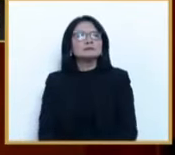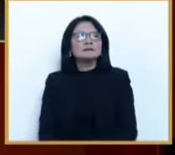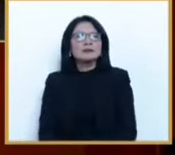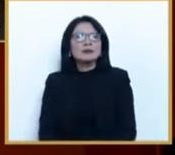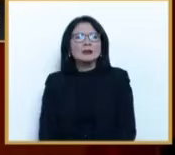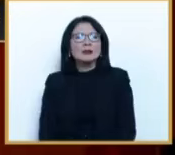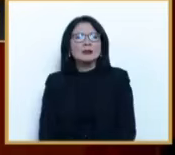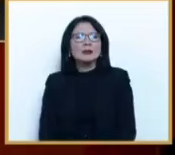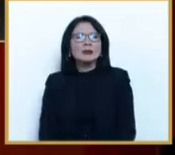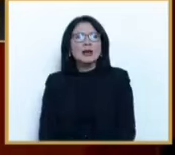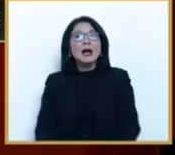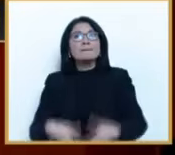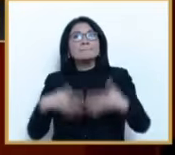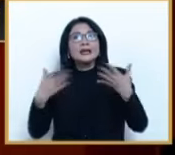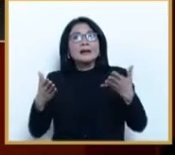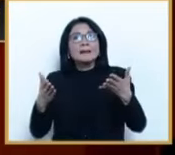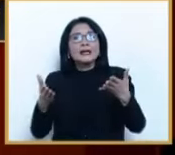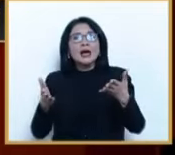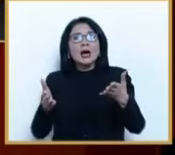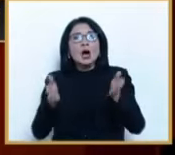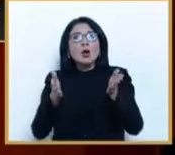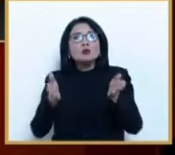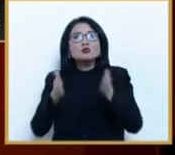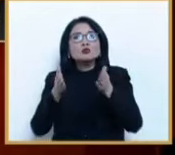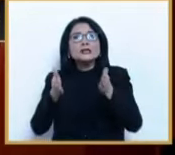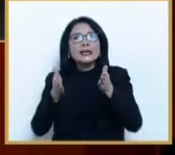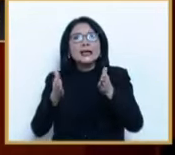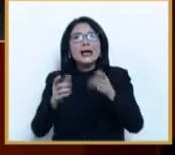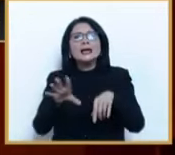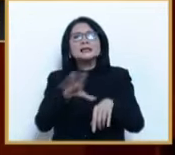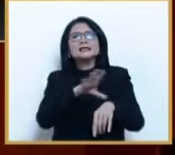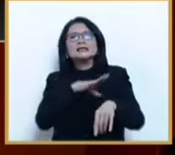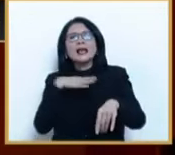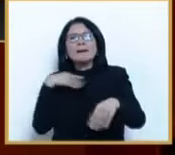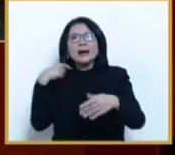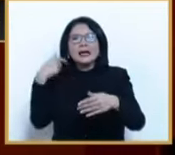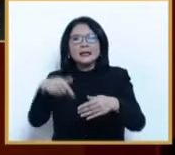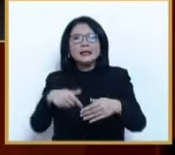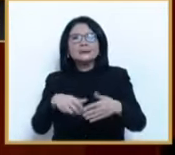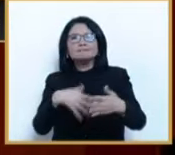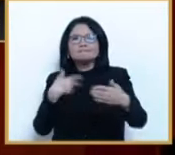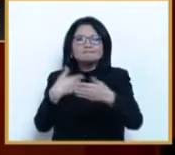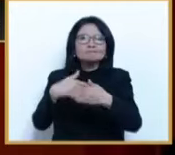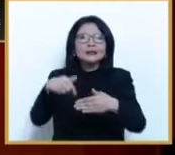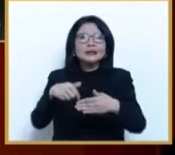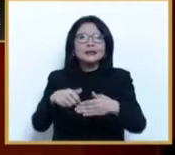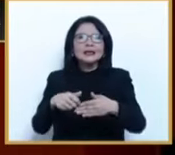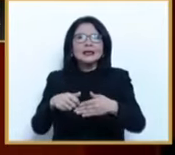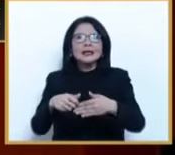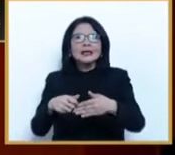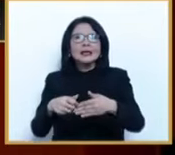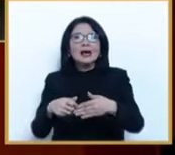sudah sejauh mana Penanganannya selama selama ini apakah Pak Emil